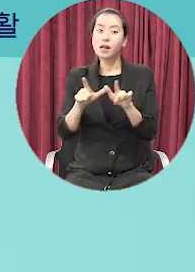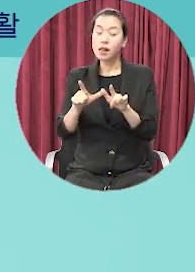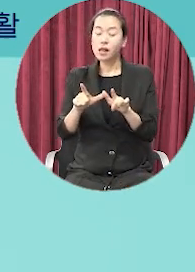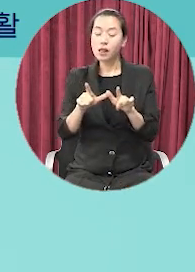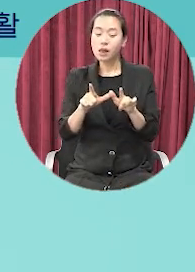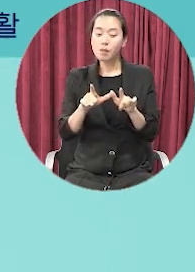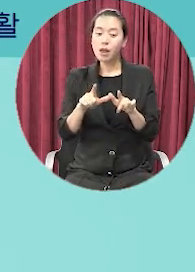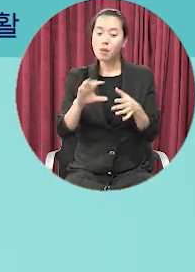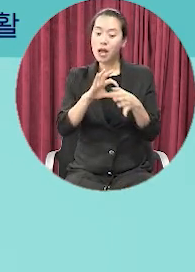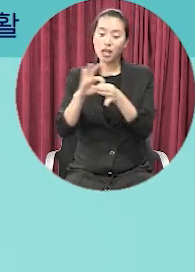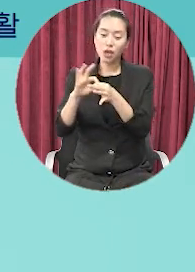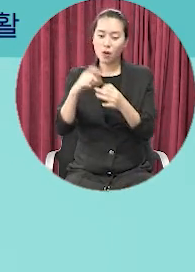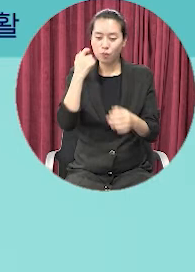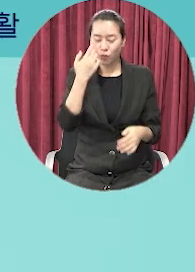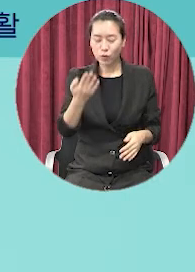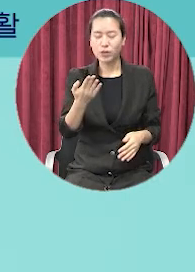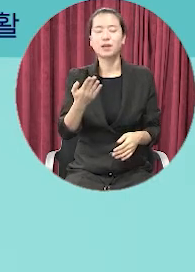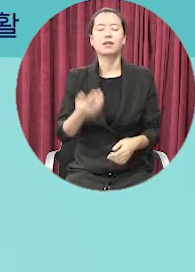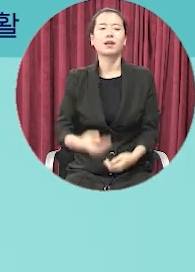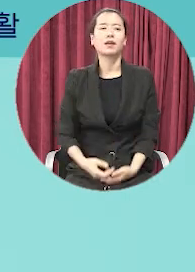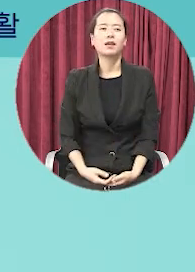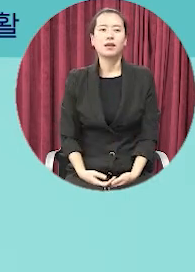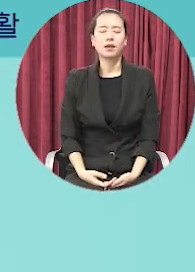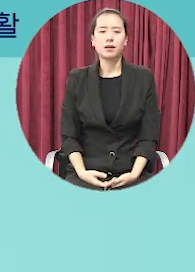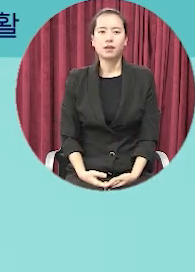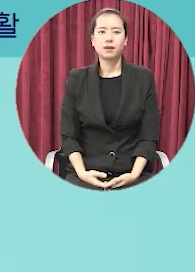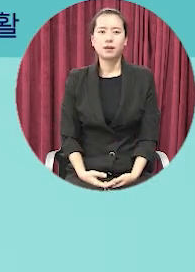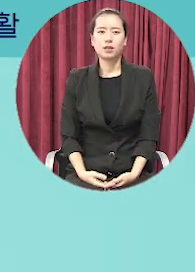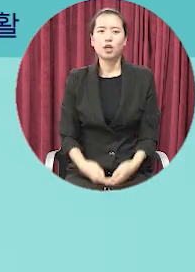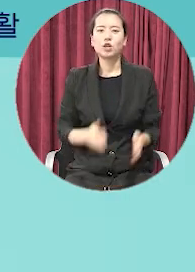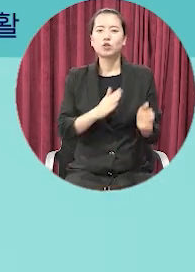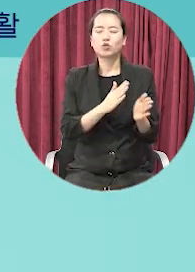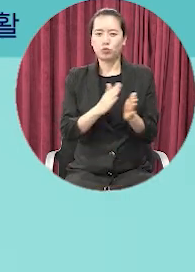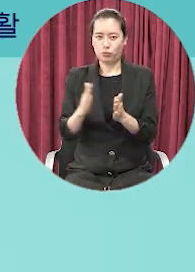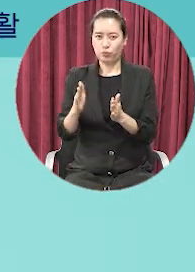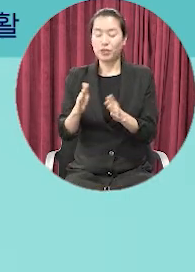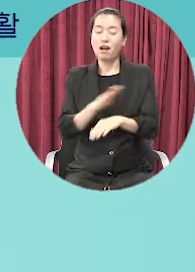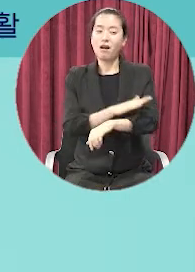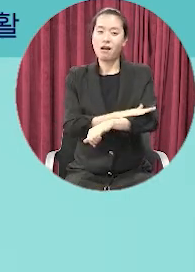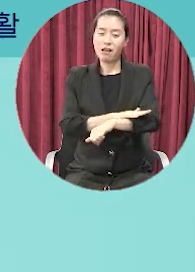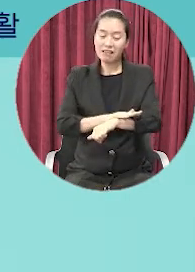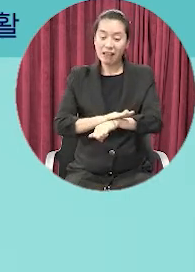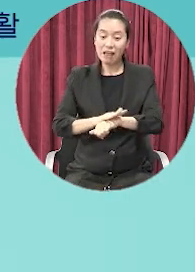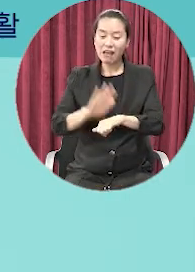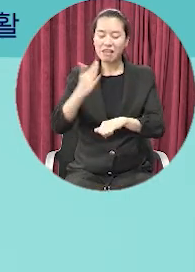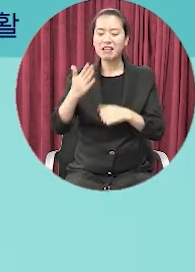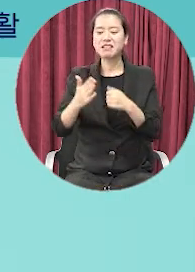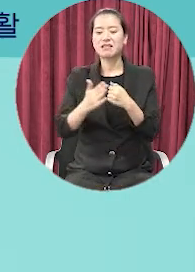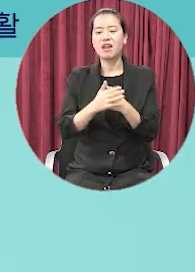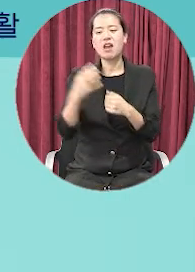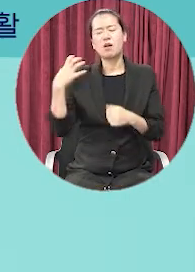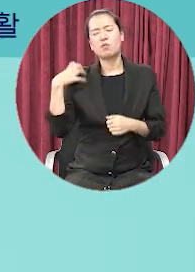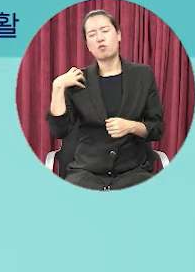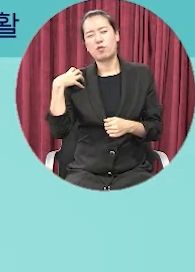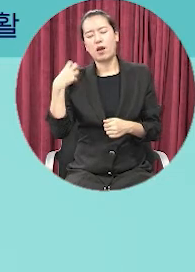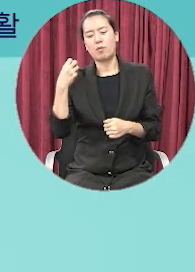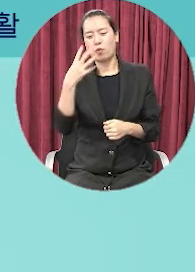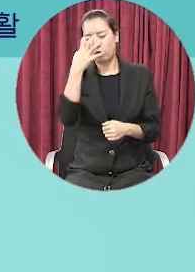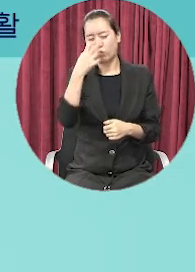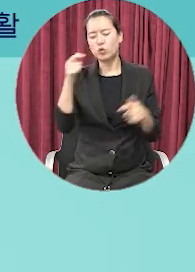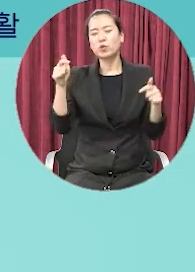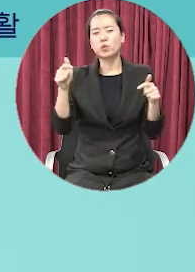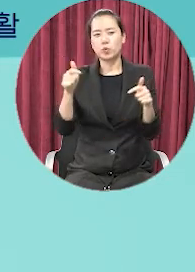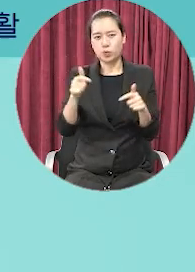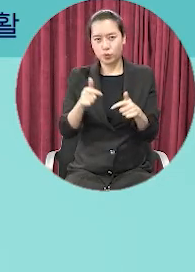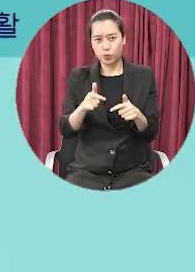때 이 케어기빙에 대한 준비가 잘 되어 있을수록 케어기버 부양 부담과 우울증이 감소하고